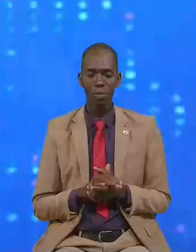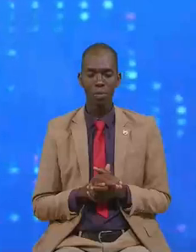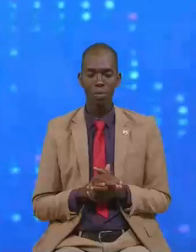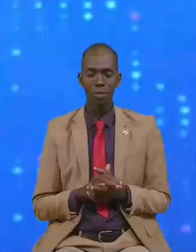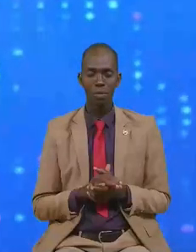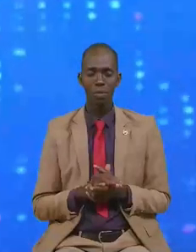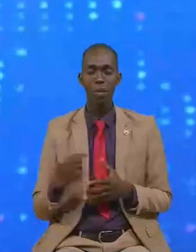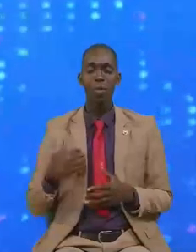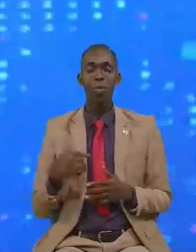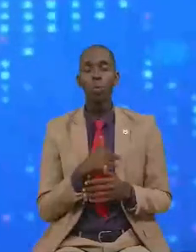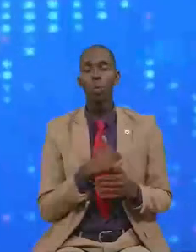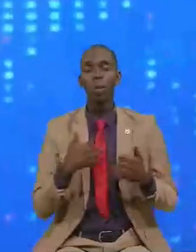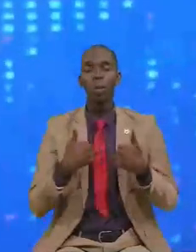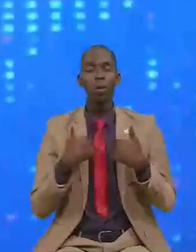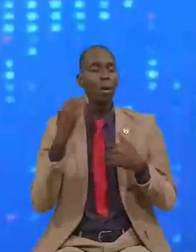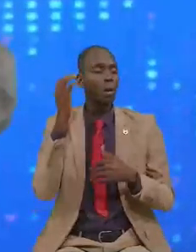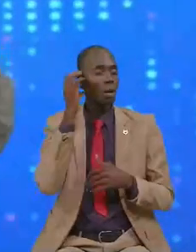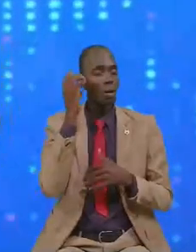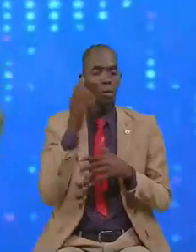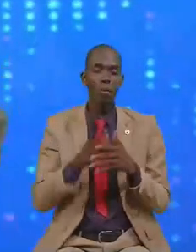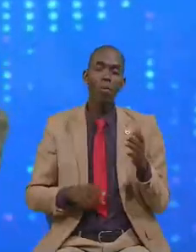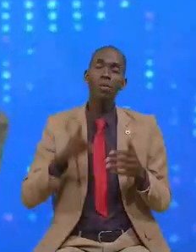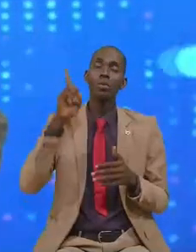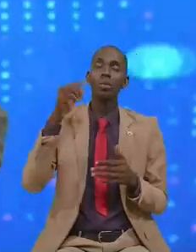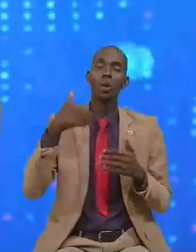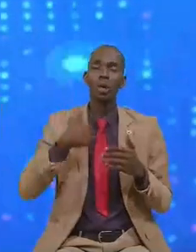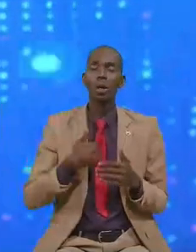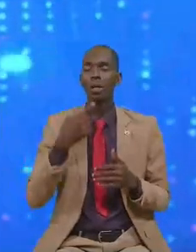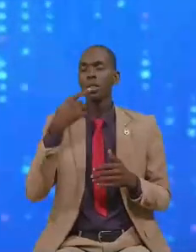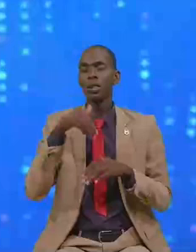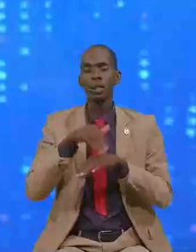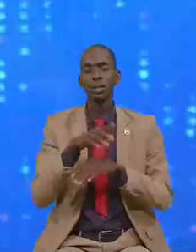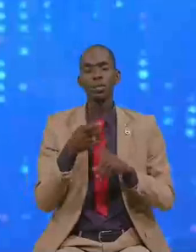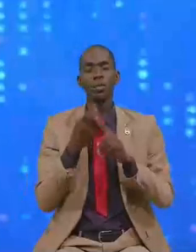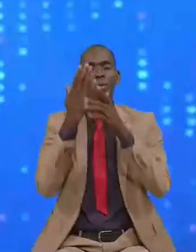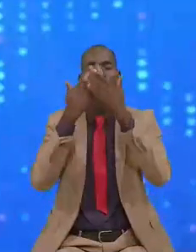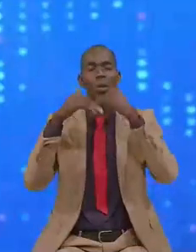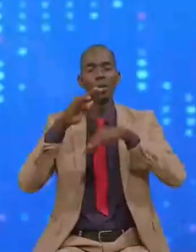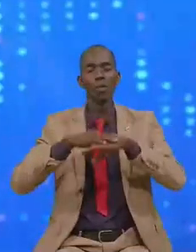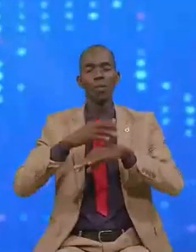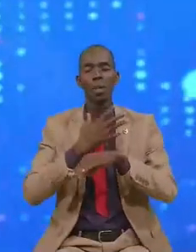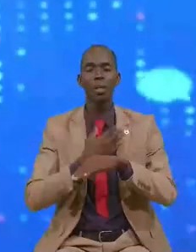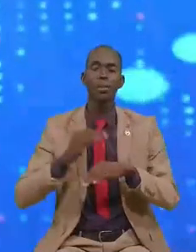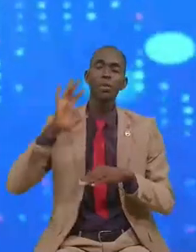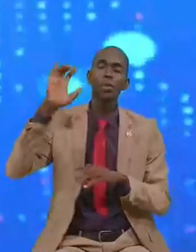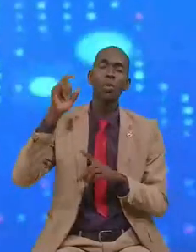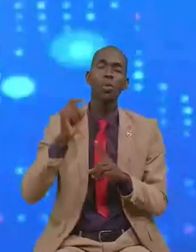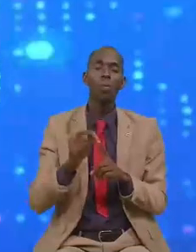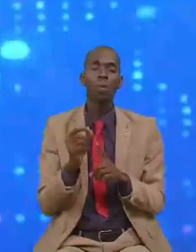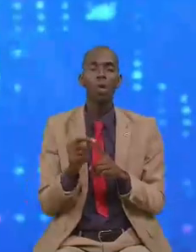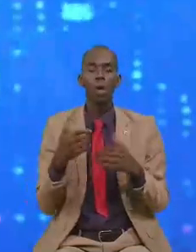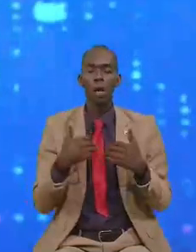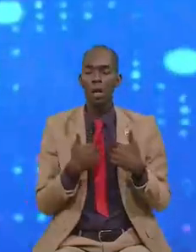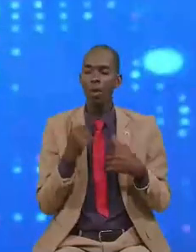nous avons entendu ce que tu as dit du ciel. Et ta parole